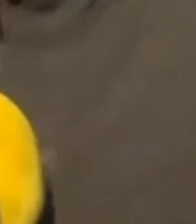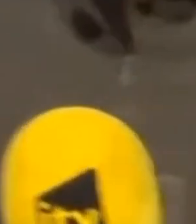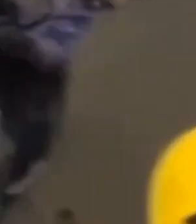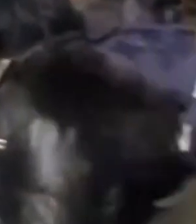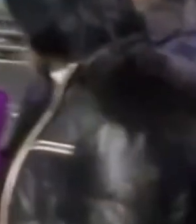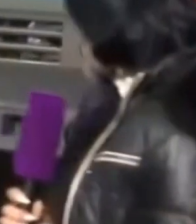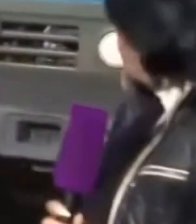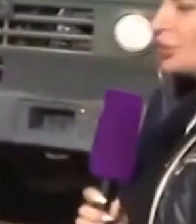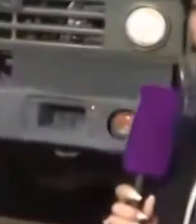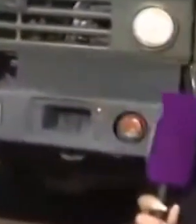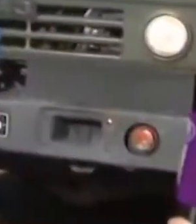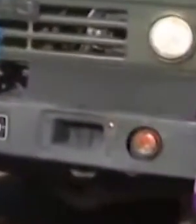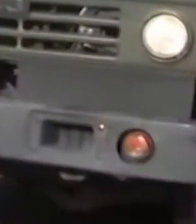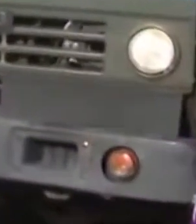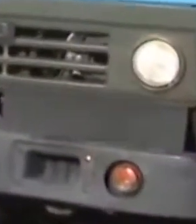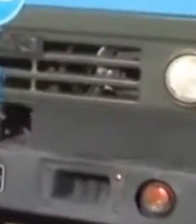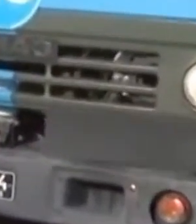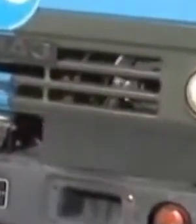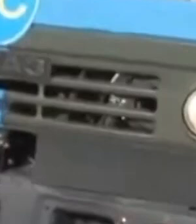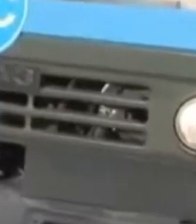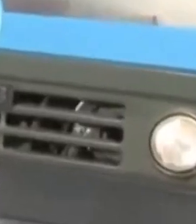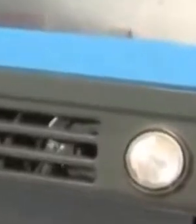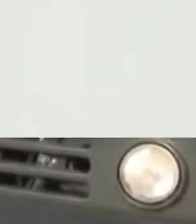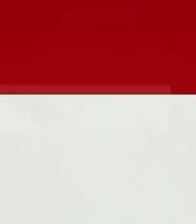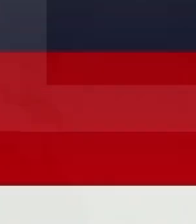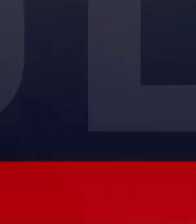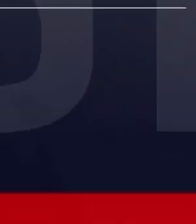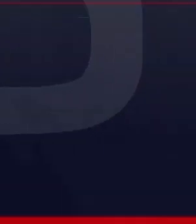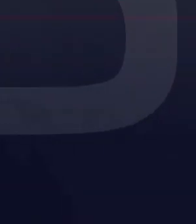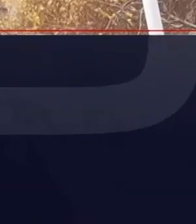Ահա ռուսական բեռնատարները հումանիտար օգնություն են տանում։